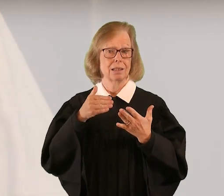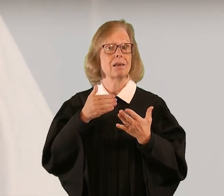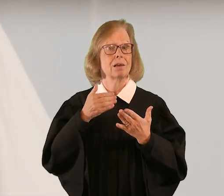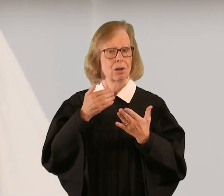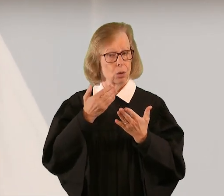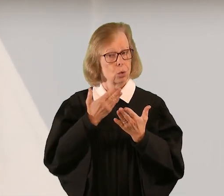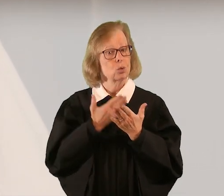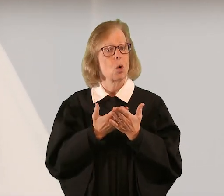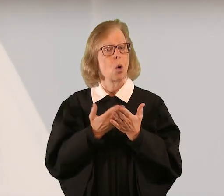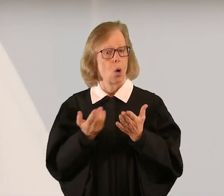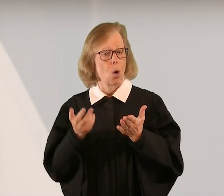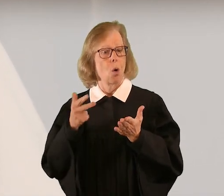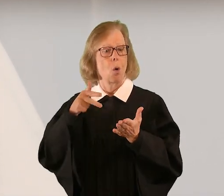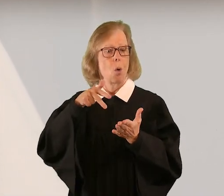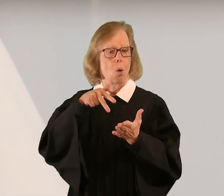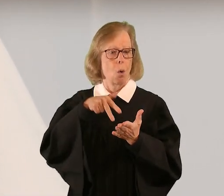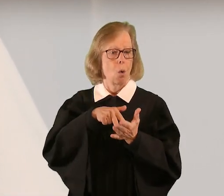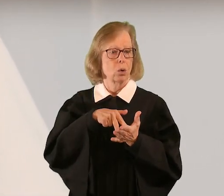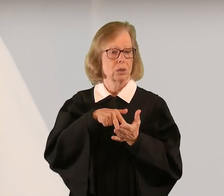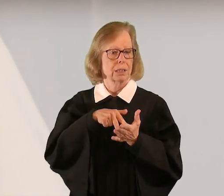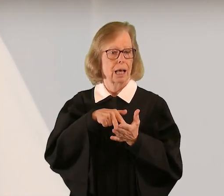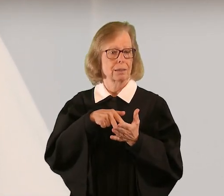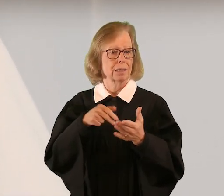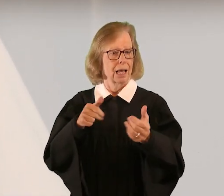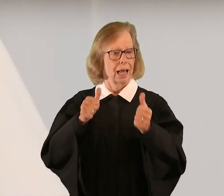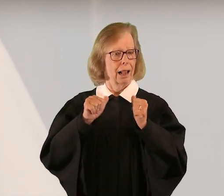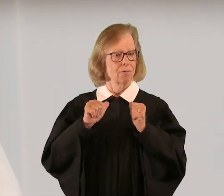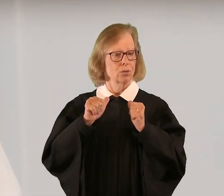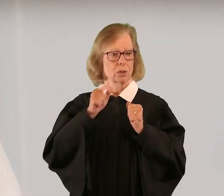prägend für die, die an Christus glauben.